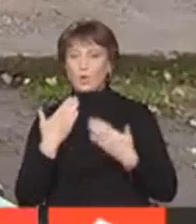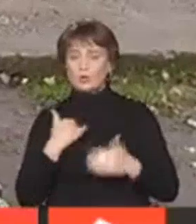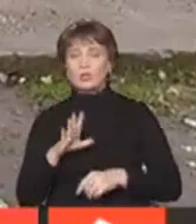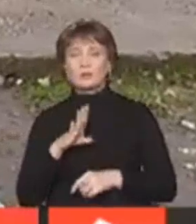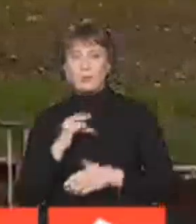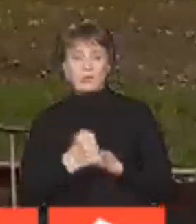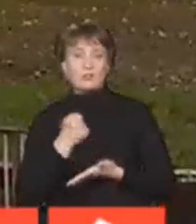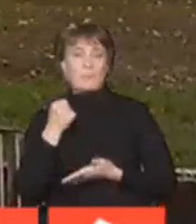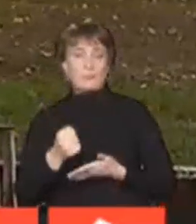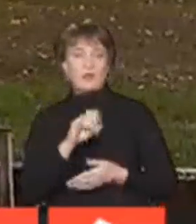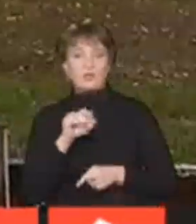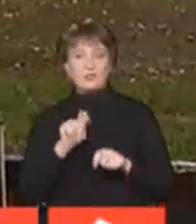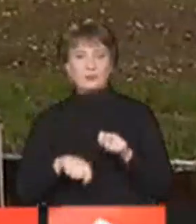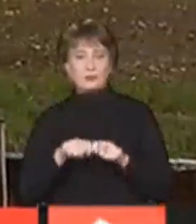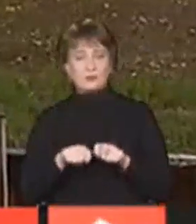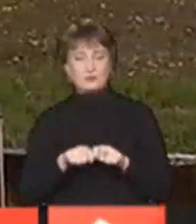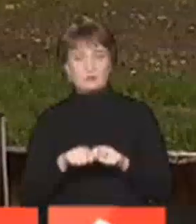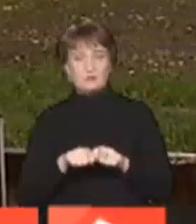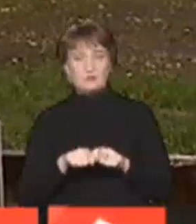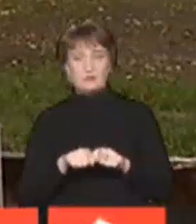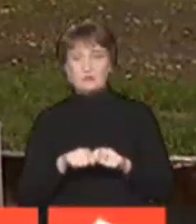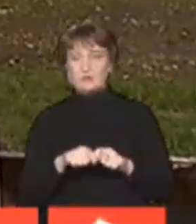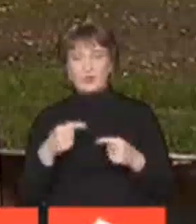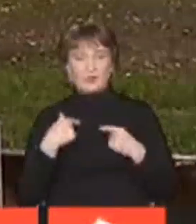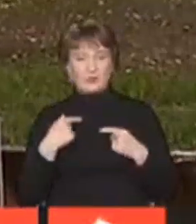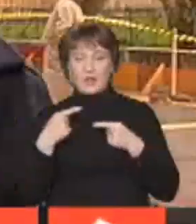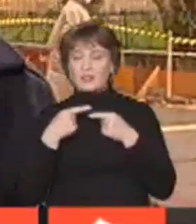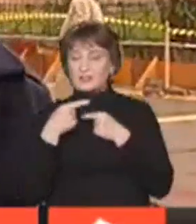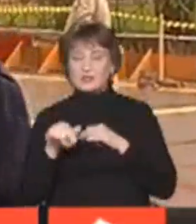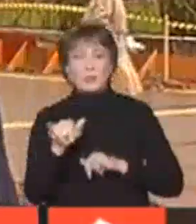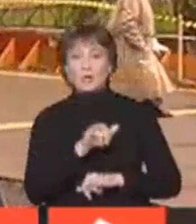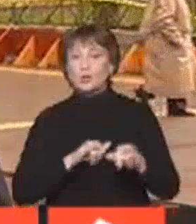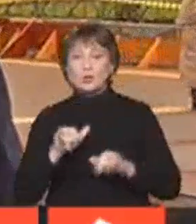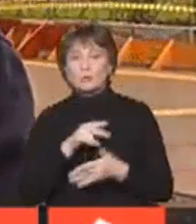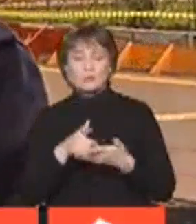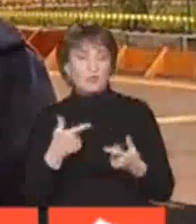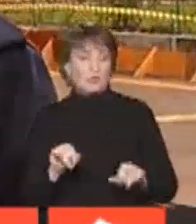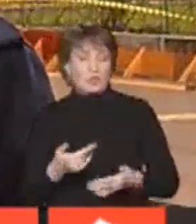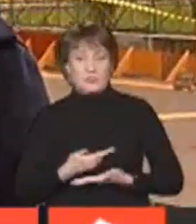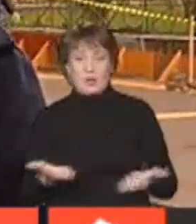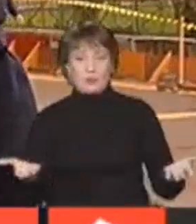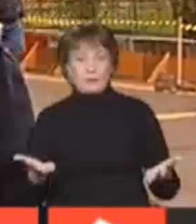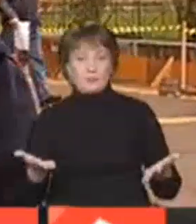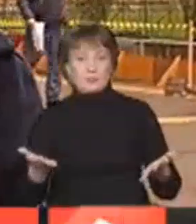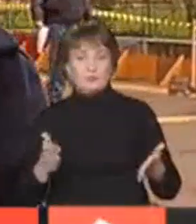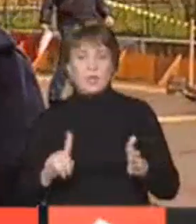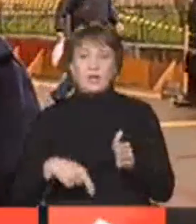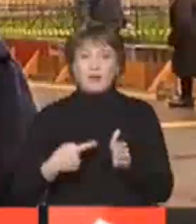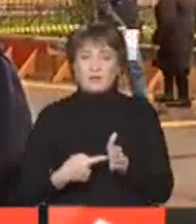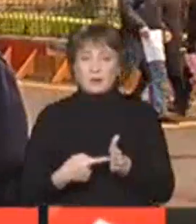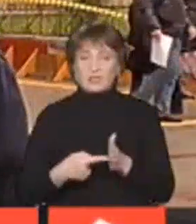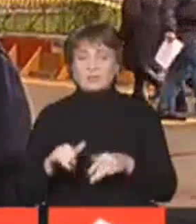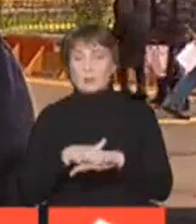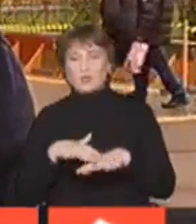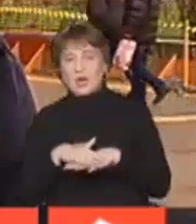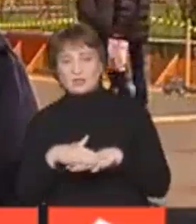тому направили на тест. Батьки принесли, бо я на дистанційному нікуди не виходжу. Де завгодно, в громадському транспорті, при контакті